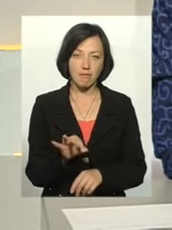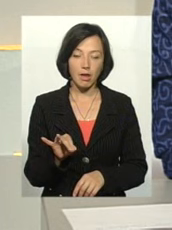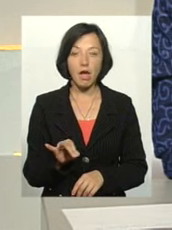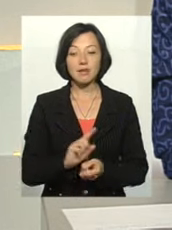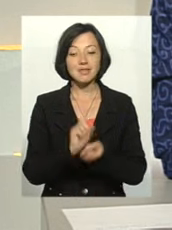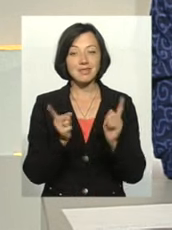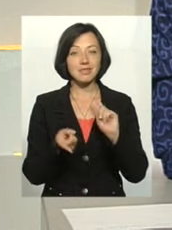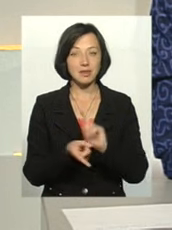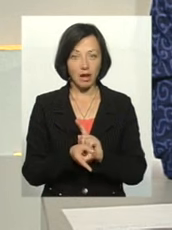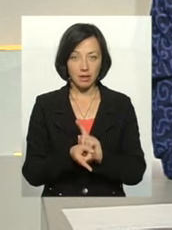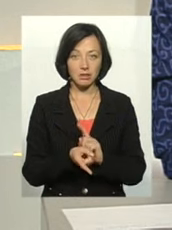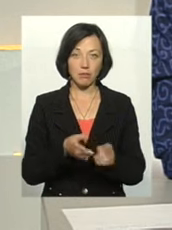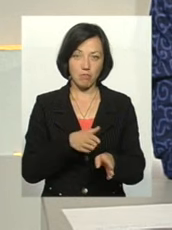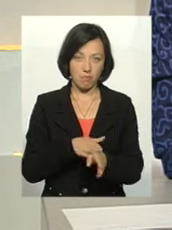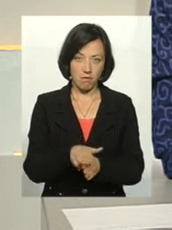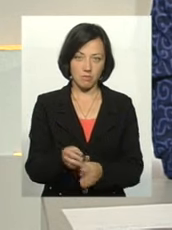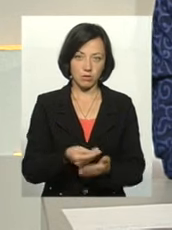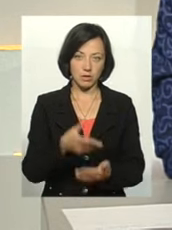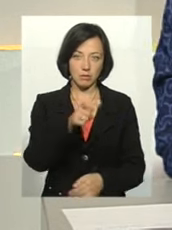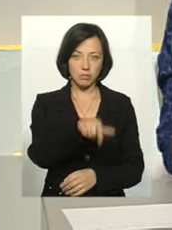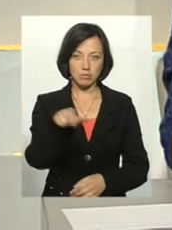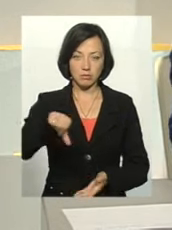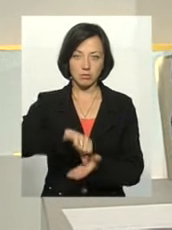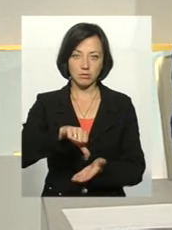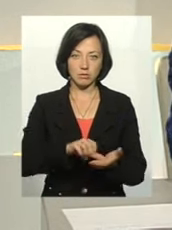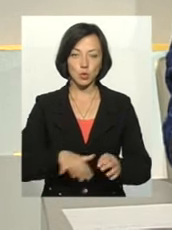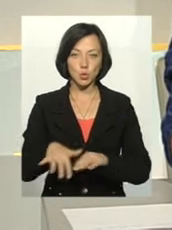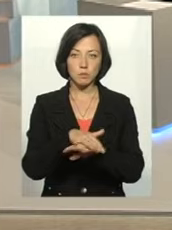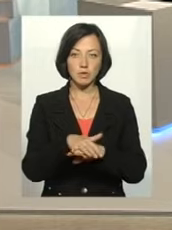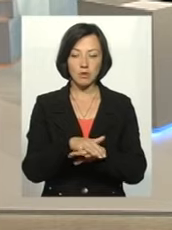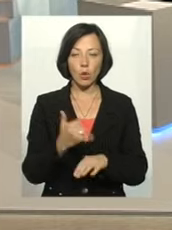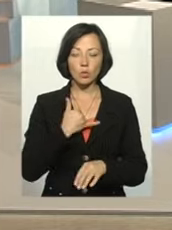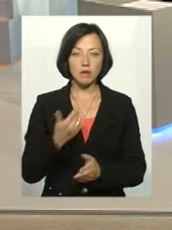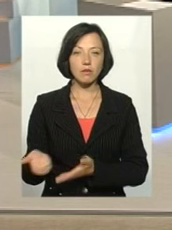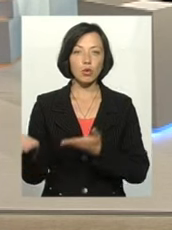стати повноцінними членами суспільства. Нагадаю, сьогодні у нас в гостях